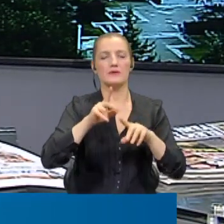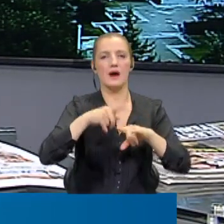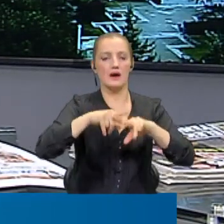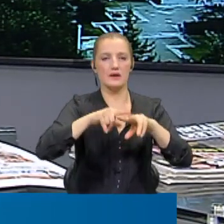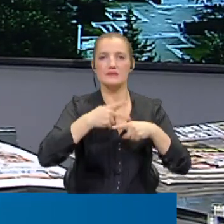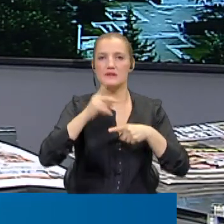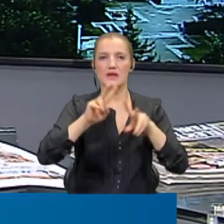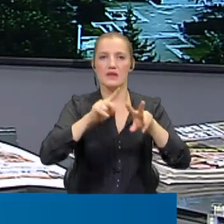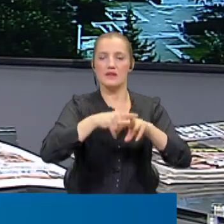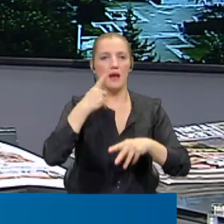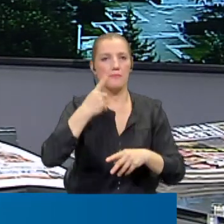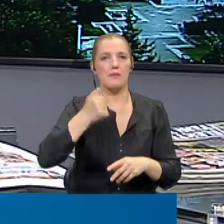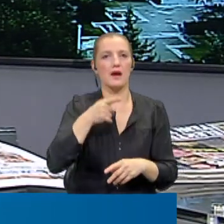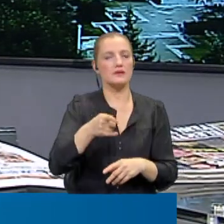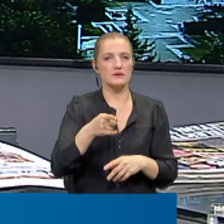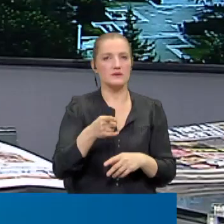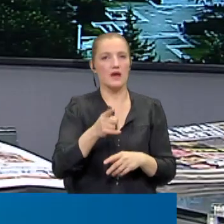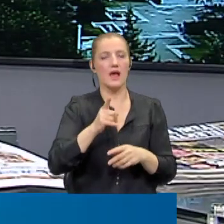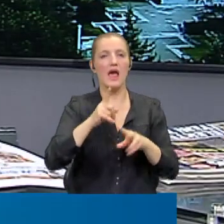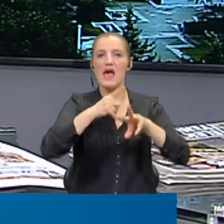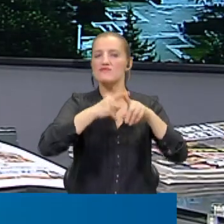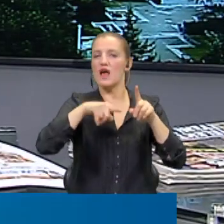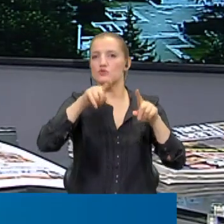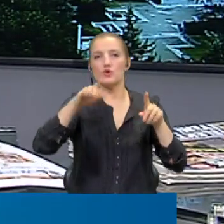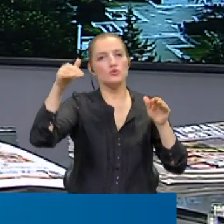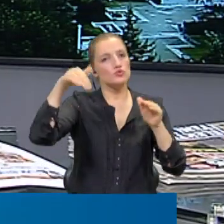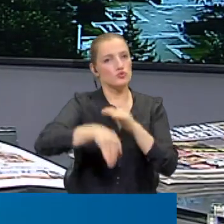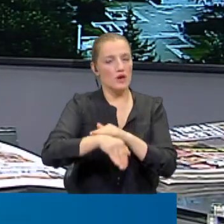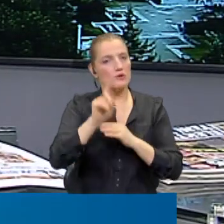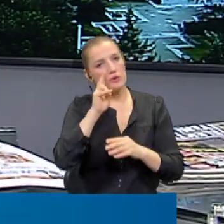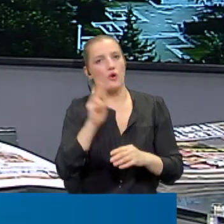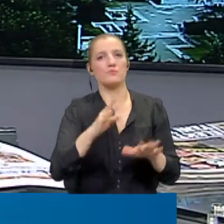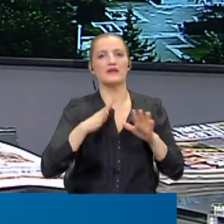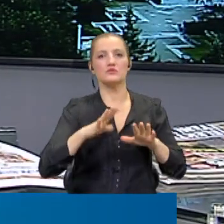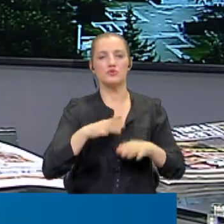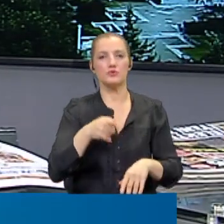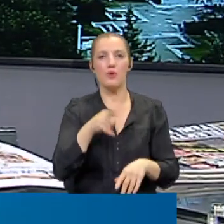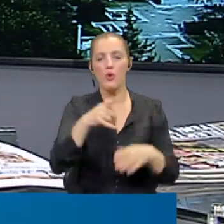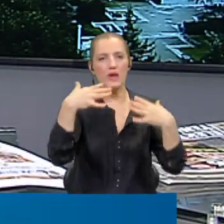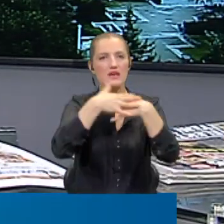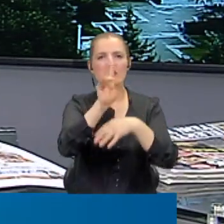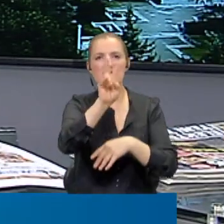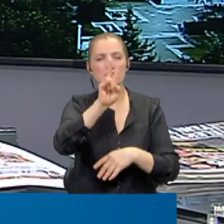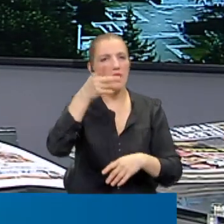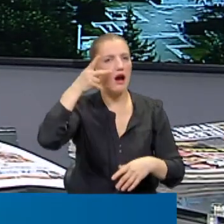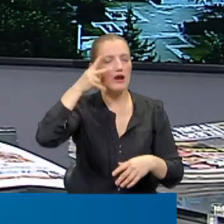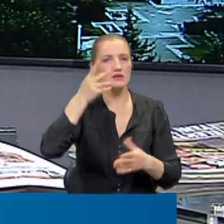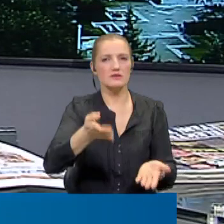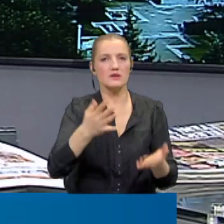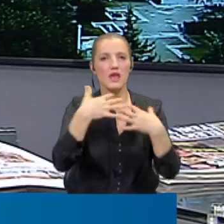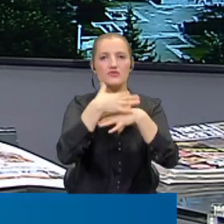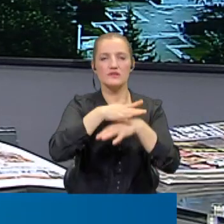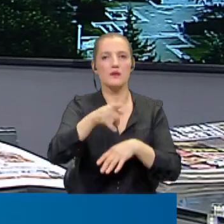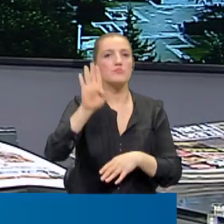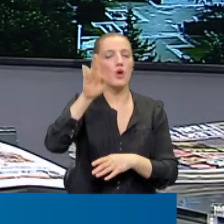düzeltiyorum vajina bakınız bu enflasyon düşecek onu görmek istiyorum hani o gece 26 gecesi Lan nasıl